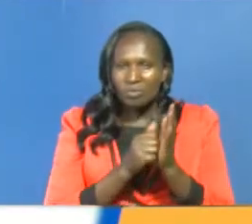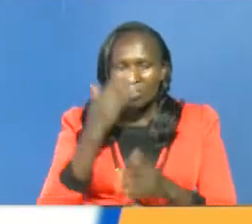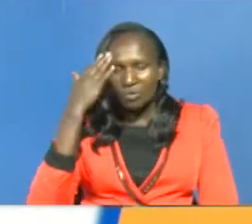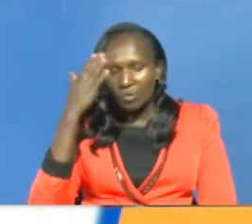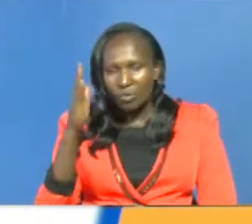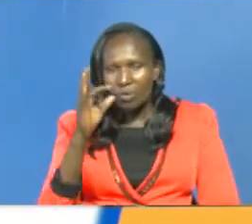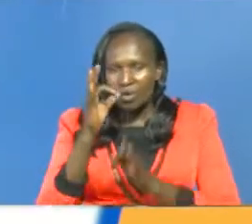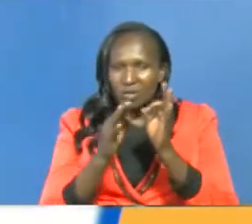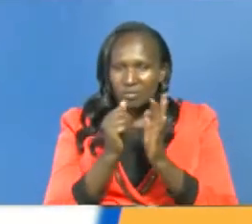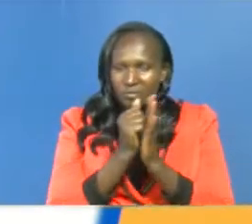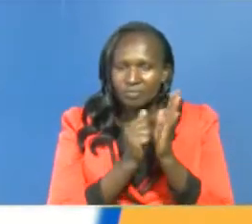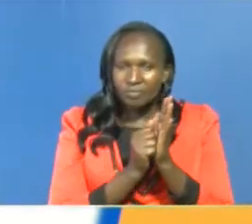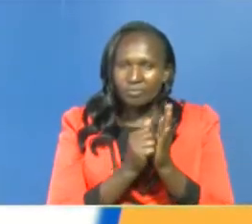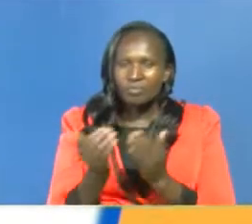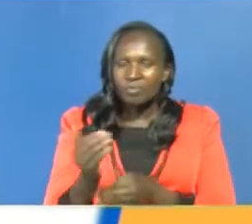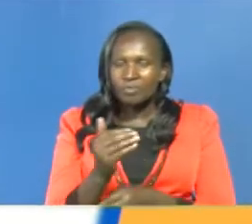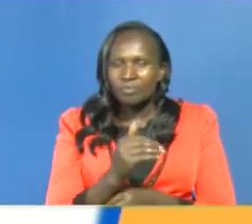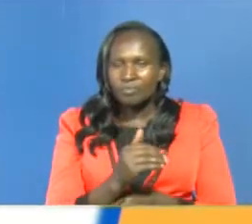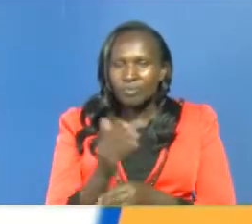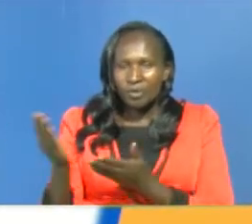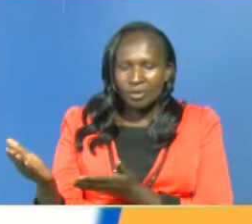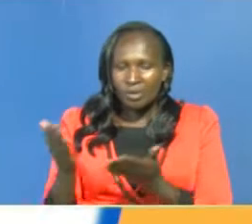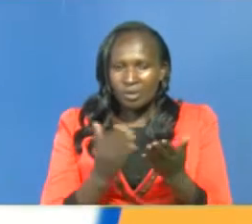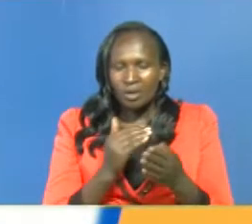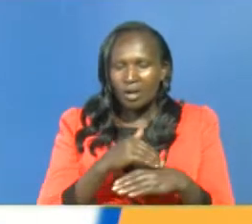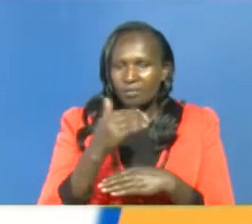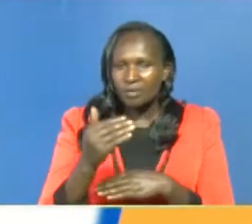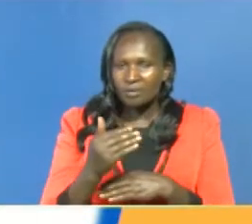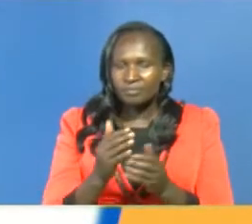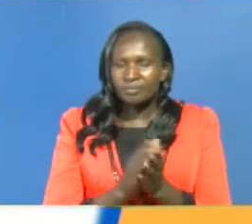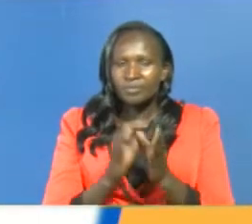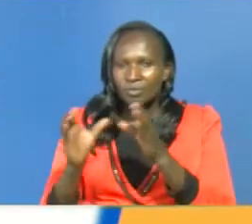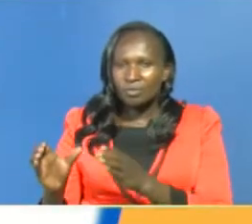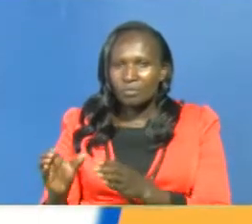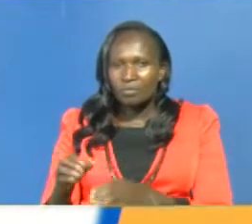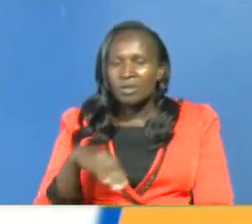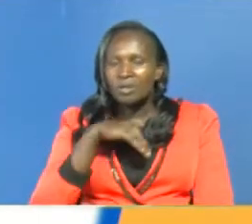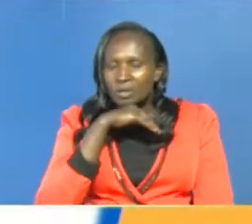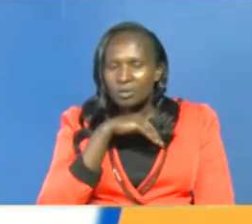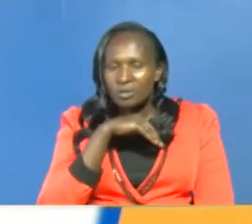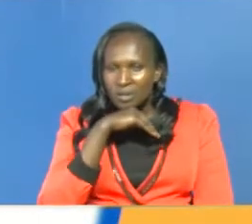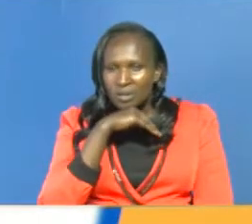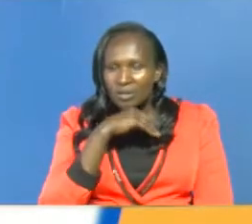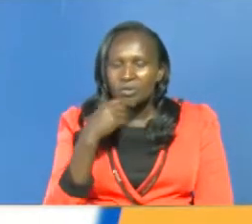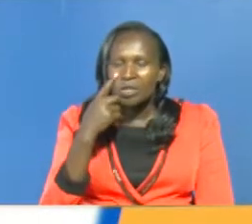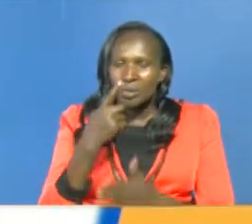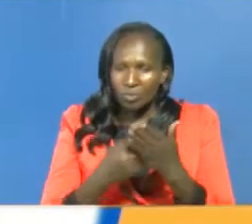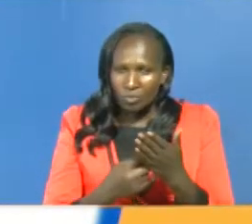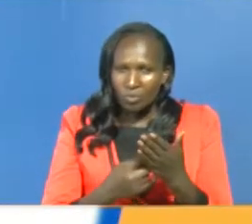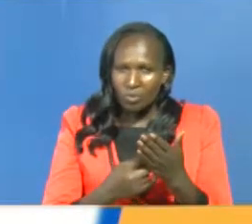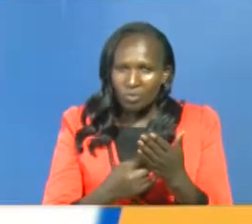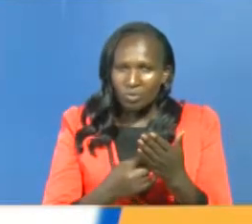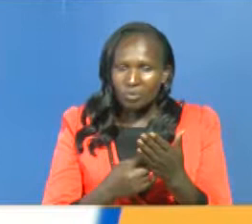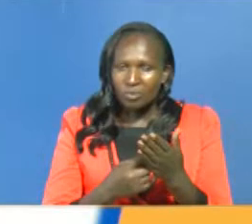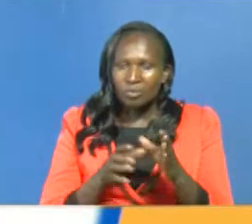agenda would be about referendum. Haya yanajiri baada ya kinara wa chama cha ODM Raila Odinga kusema kwamba msukumo